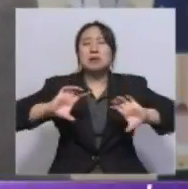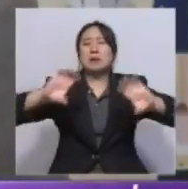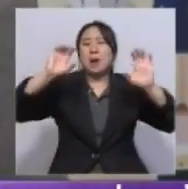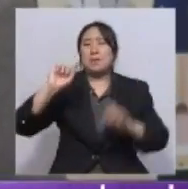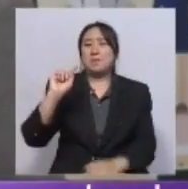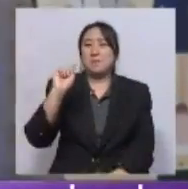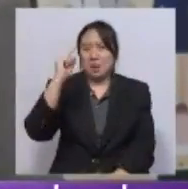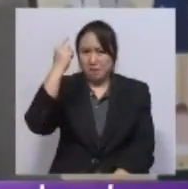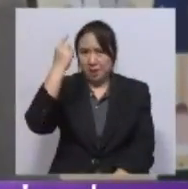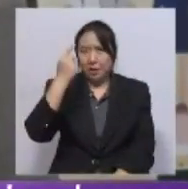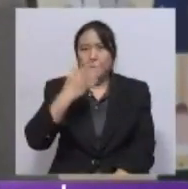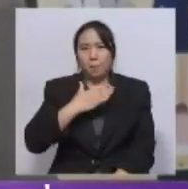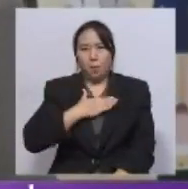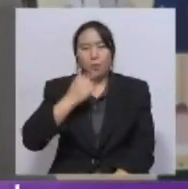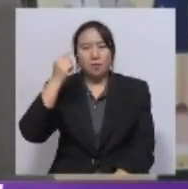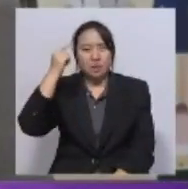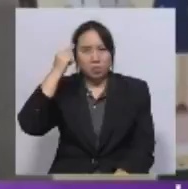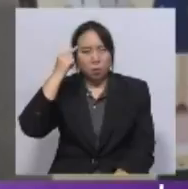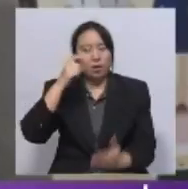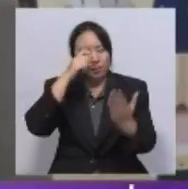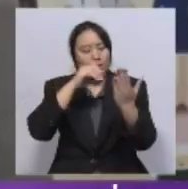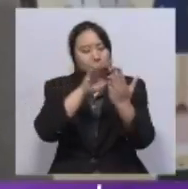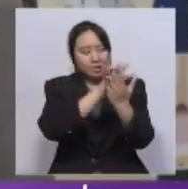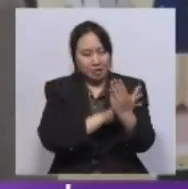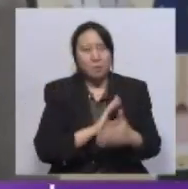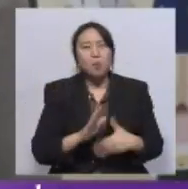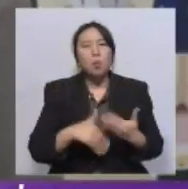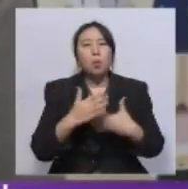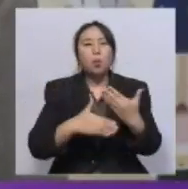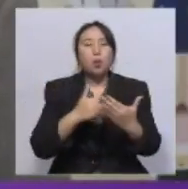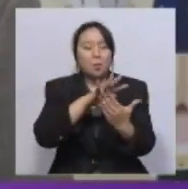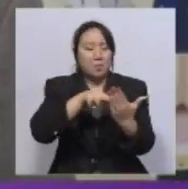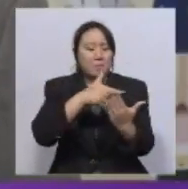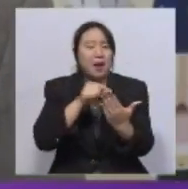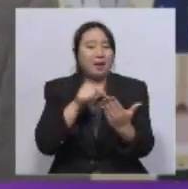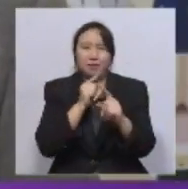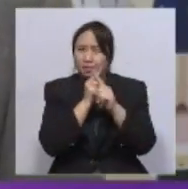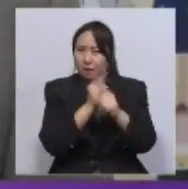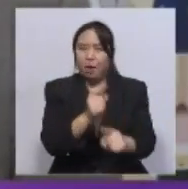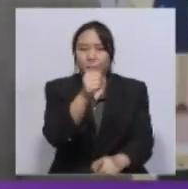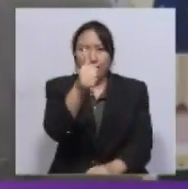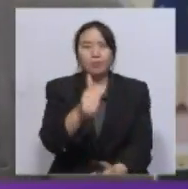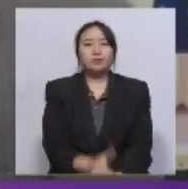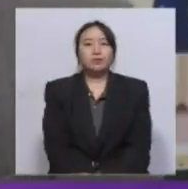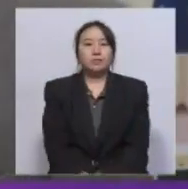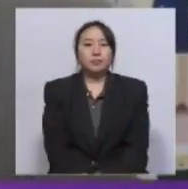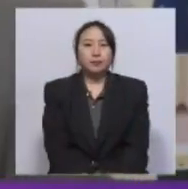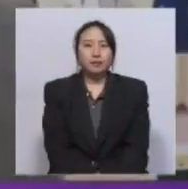ผมก็คิดว่าเราจะสามารถขับเคลื่อนประเทศไปได้ตามยุทธศาสตร์ที่วางไว้ครับ